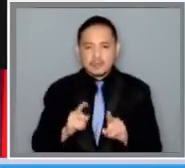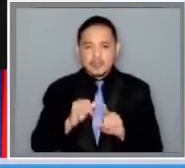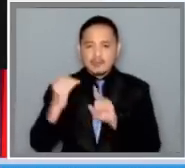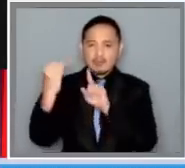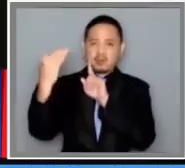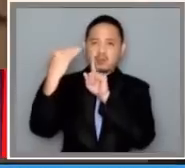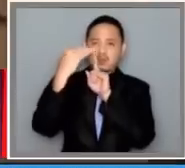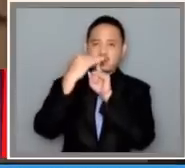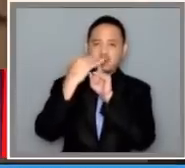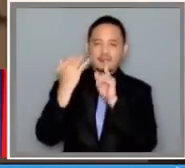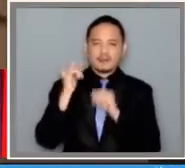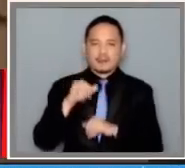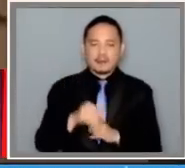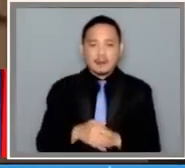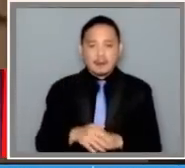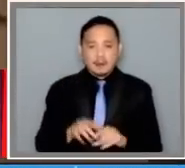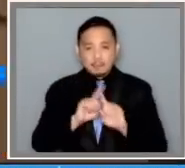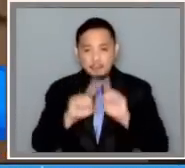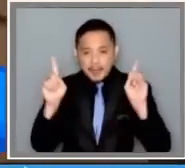na akong dadagdag na detalye.